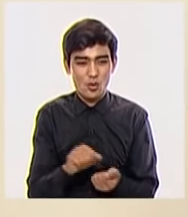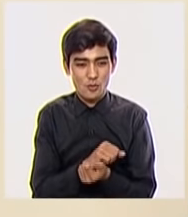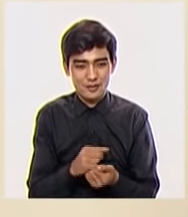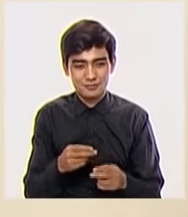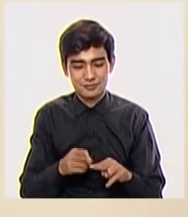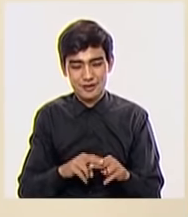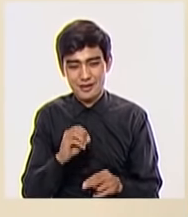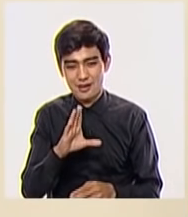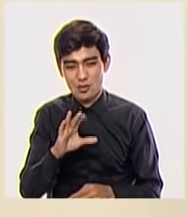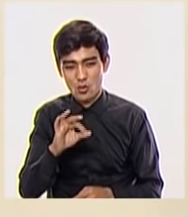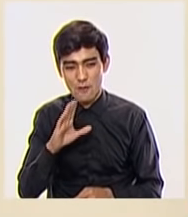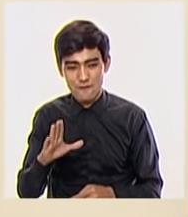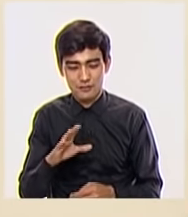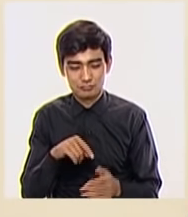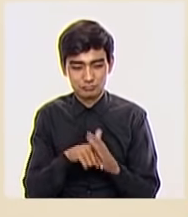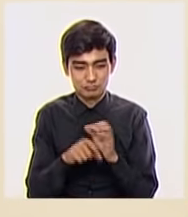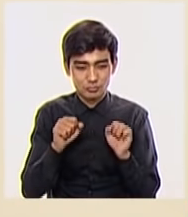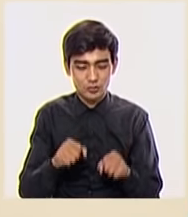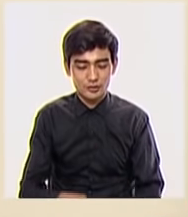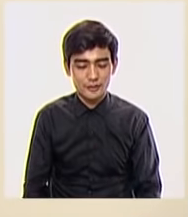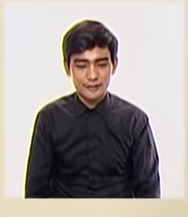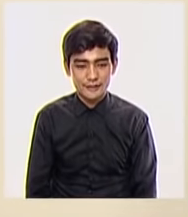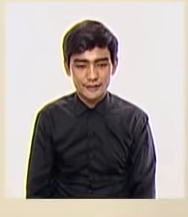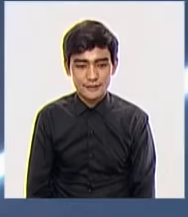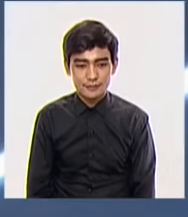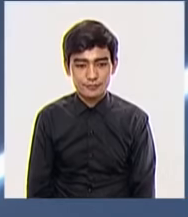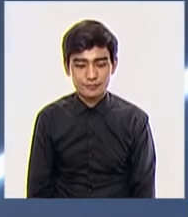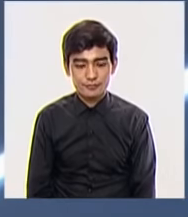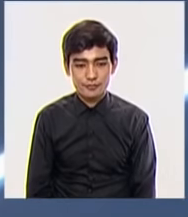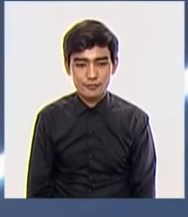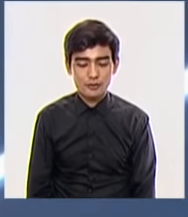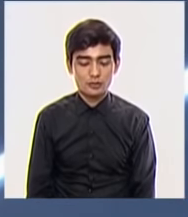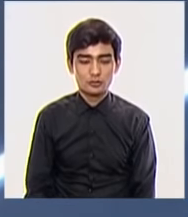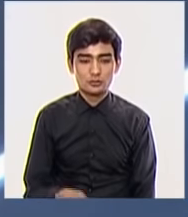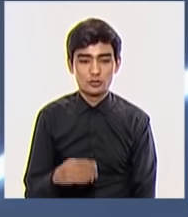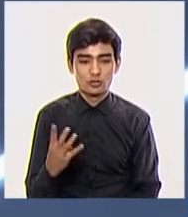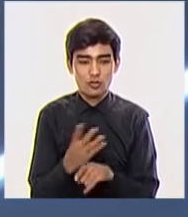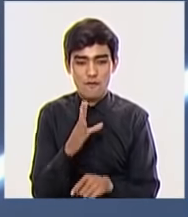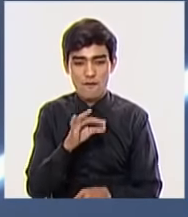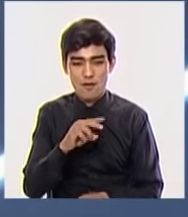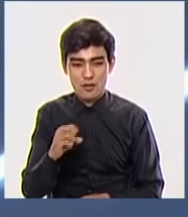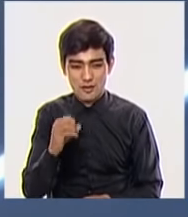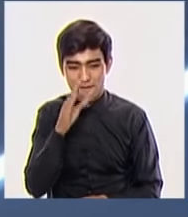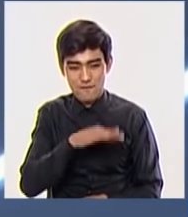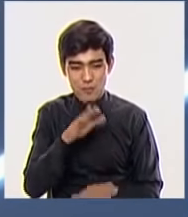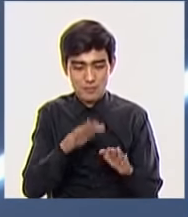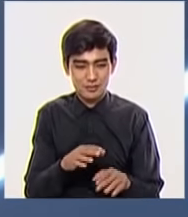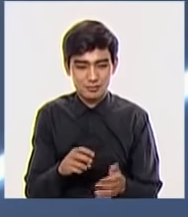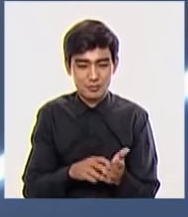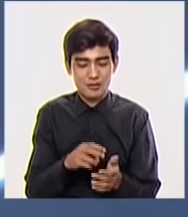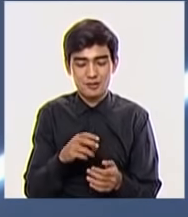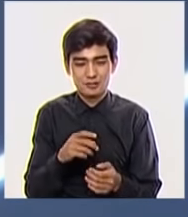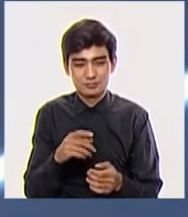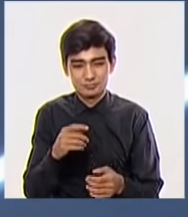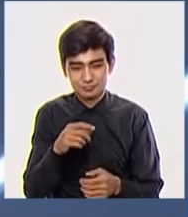документами в приложении ЕГОВ Мобайл. Четвертая волна COVID в Европе неизбежна. В этом